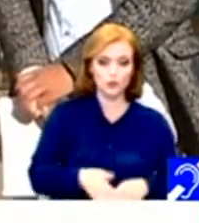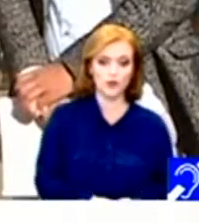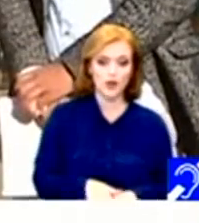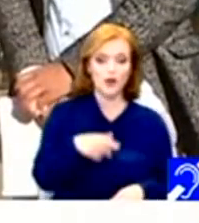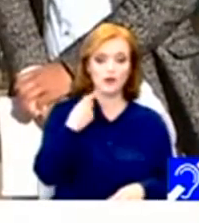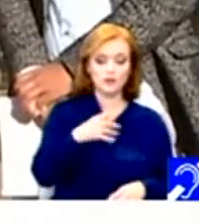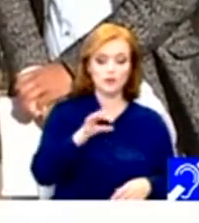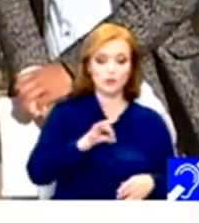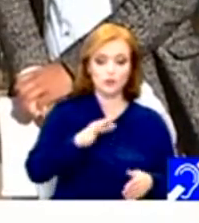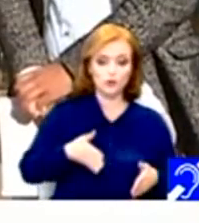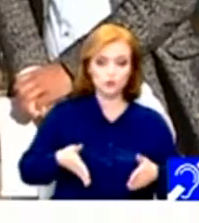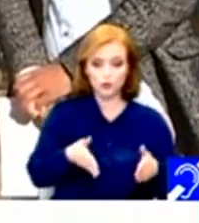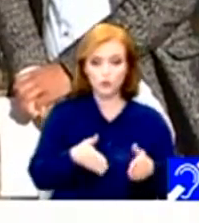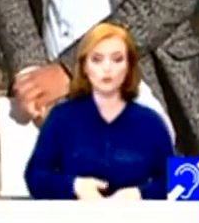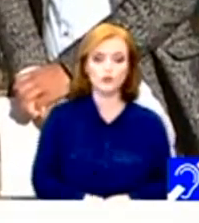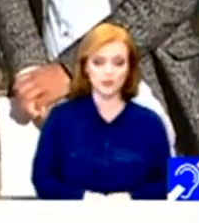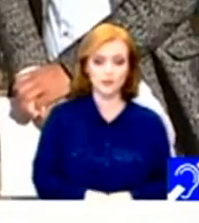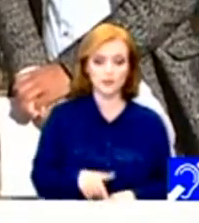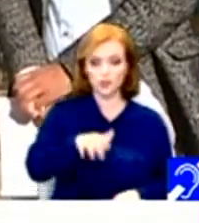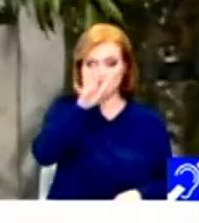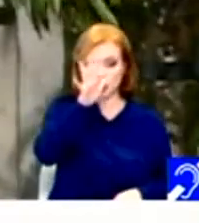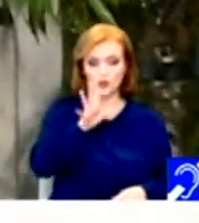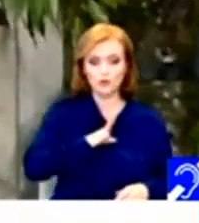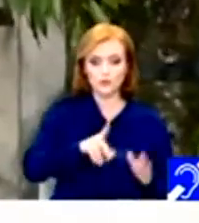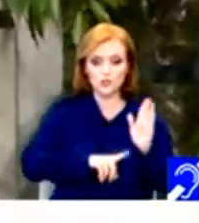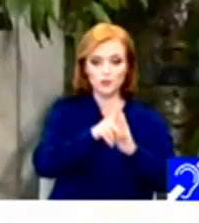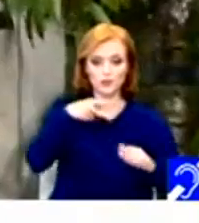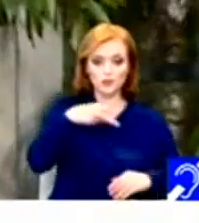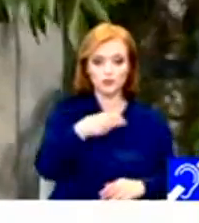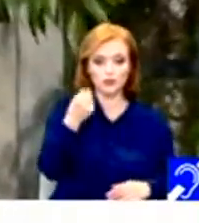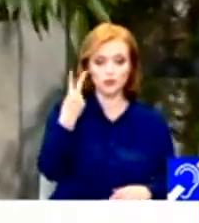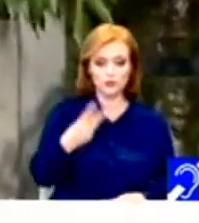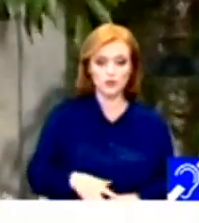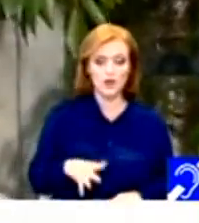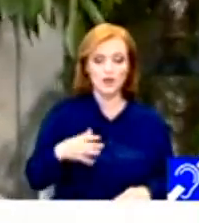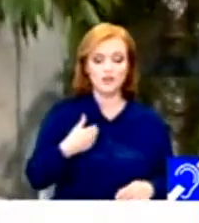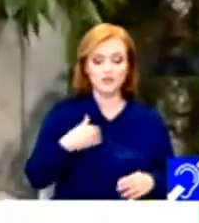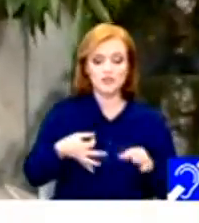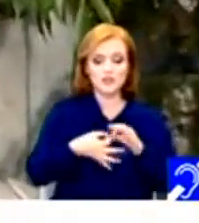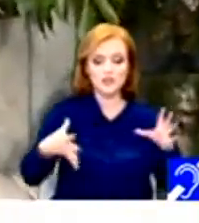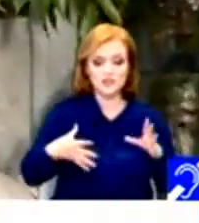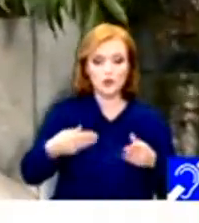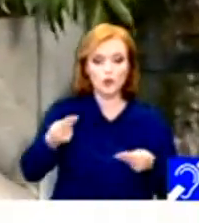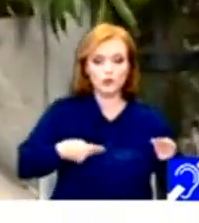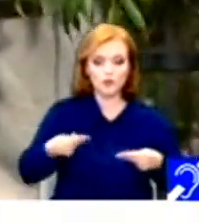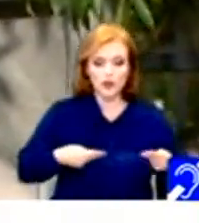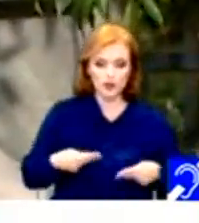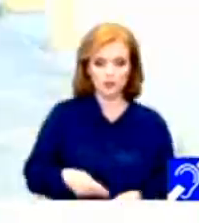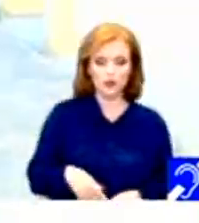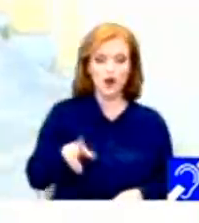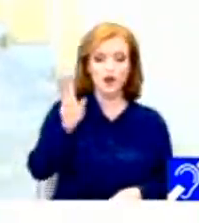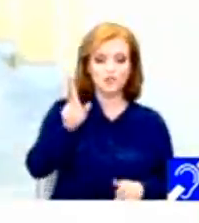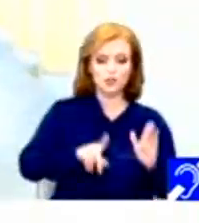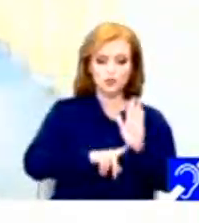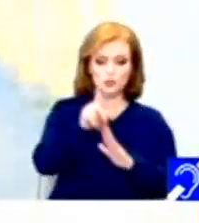6 drumuri din Chișinău, începută încă în anul 2012. Chironda a propus rezilierea contractului cu firma selectată atunci pentru lucrările